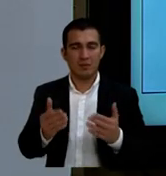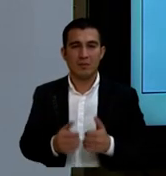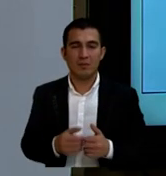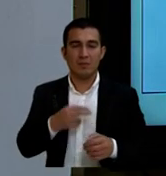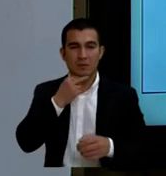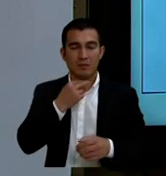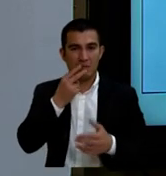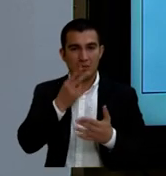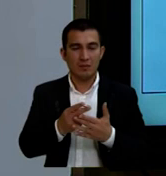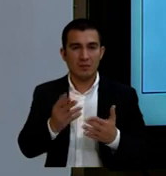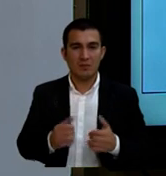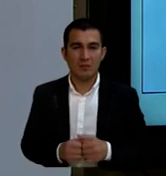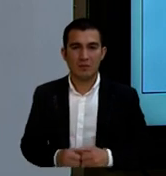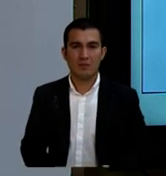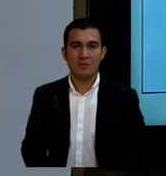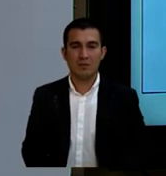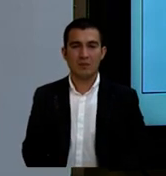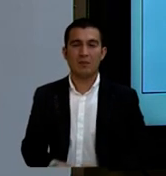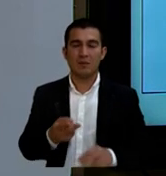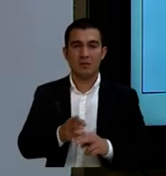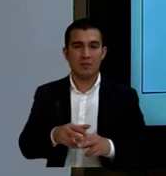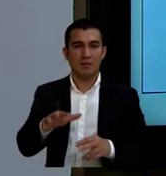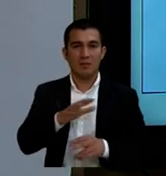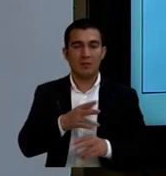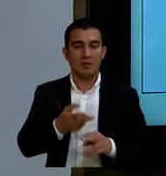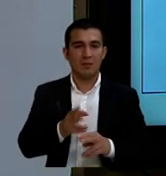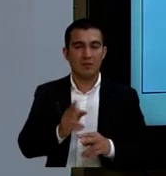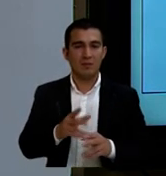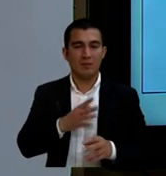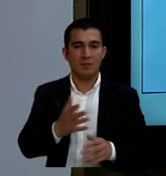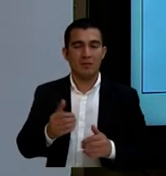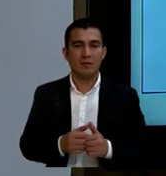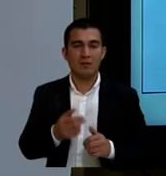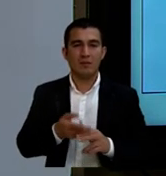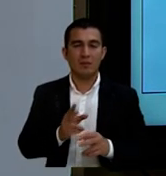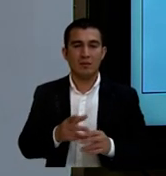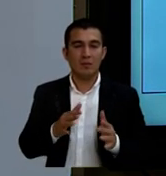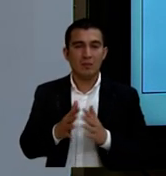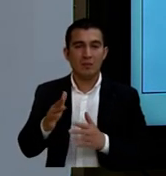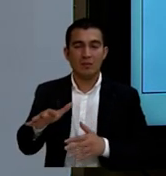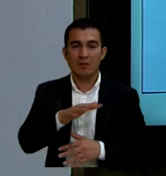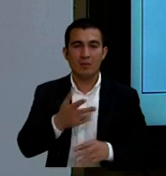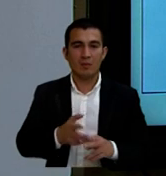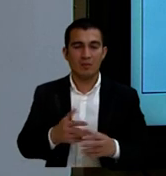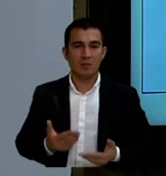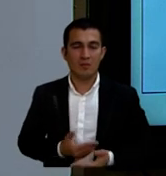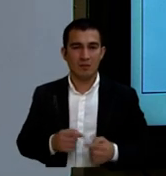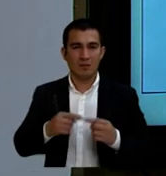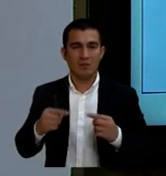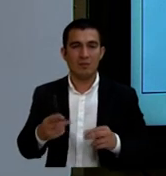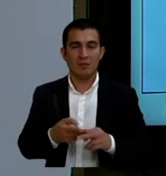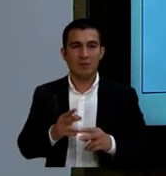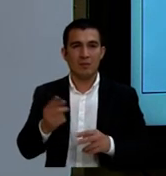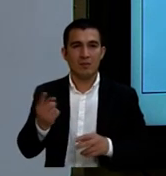Diqqat qilamiz. Yurt bukun karvonlar boshida nordir. Yurt bukun sharq ichra tengsiz bir